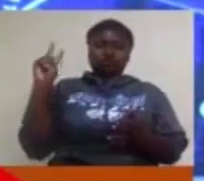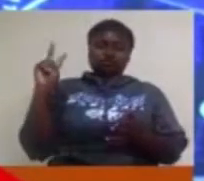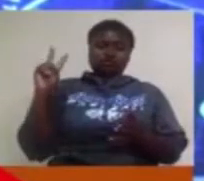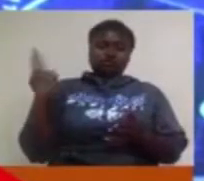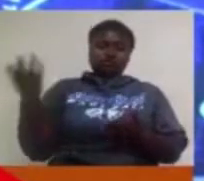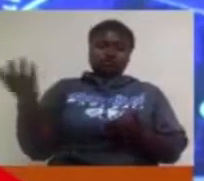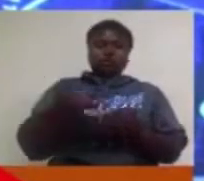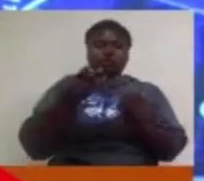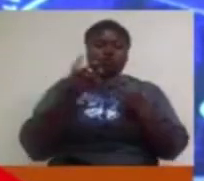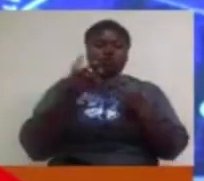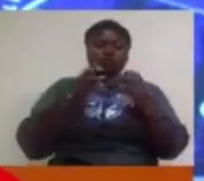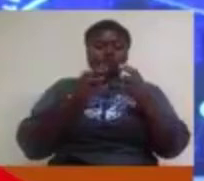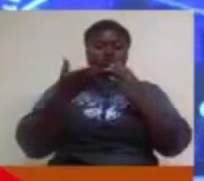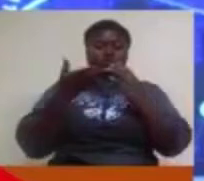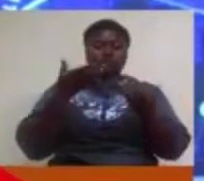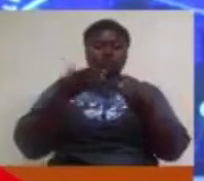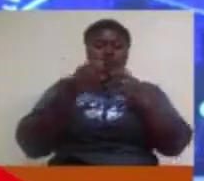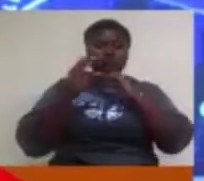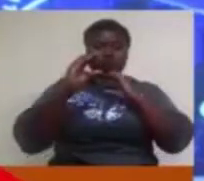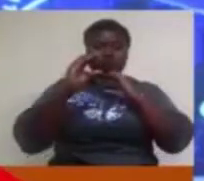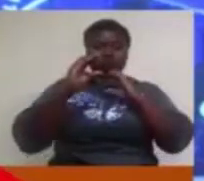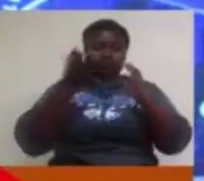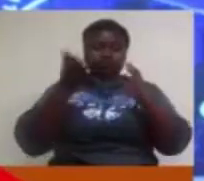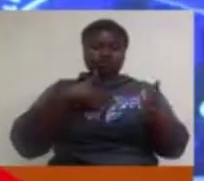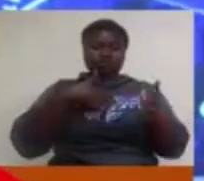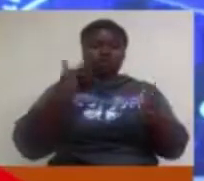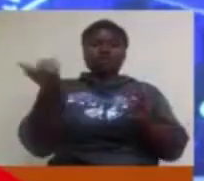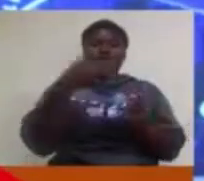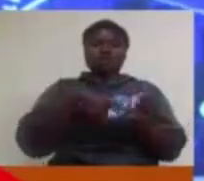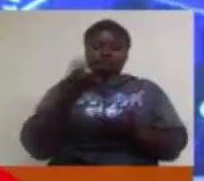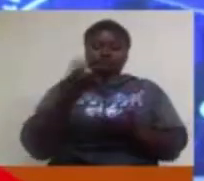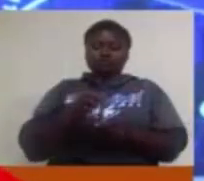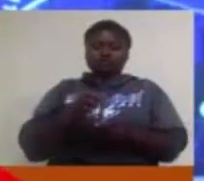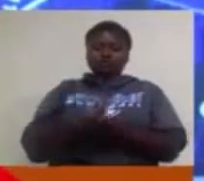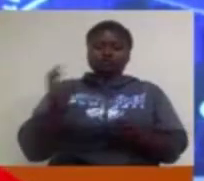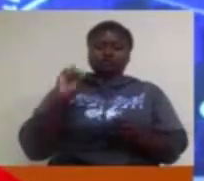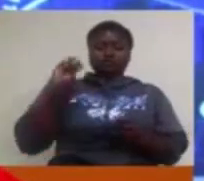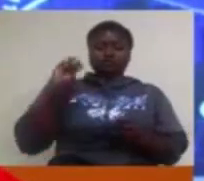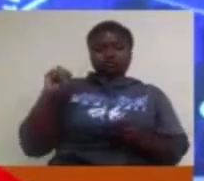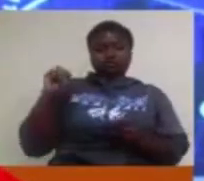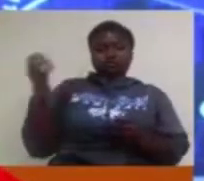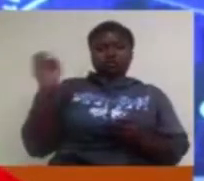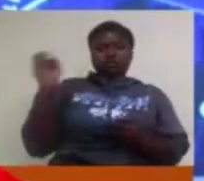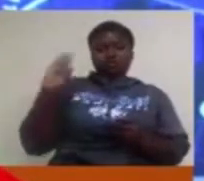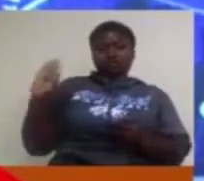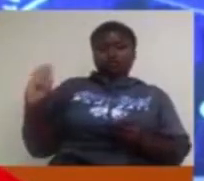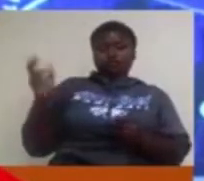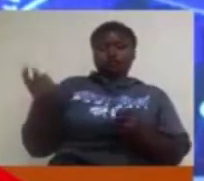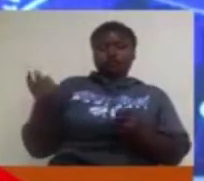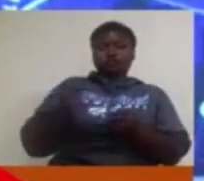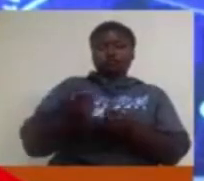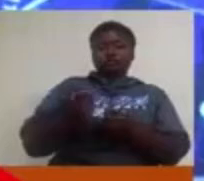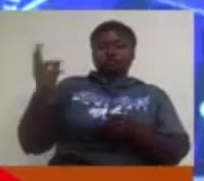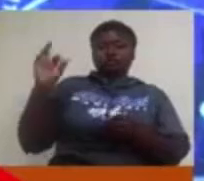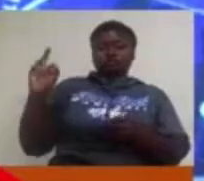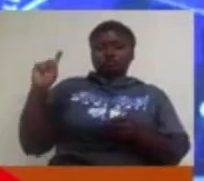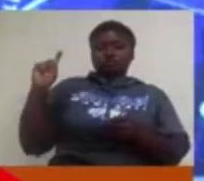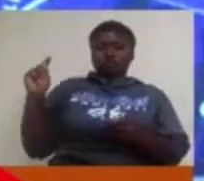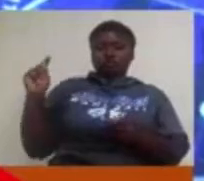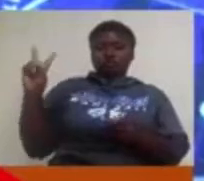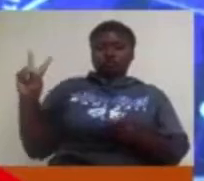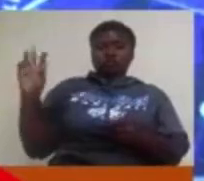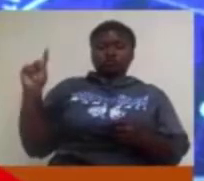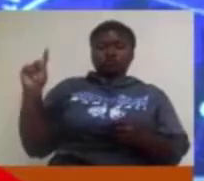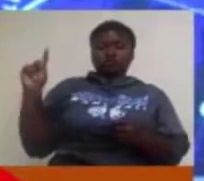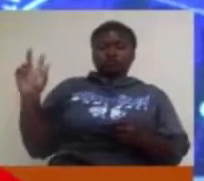TV kuri ukora gukiaraniria na ithwe tukirangia dashi tucio dashi ya ukinyaniria alishio Facebook, Twitter, Instagram,